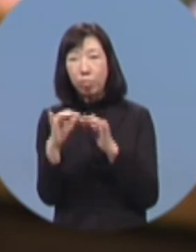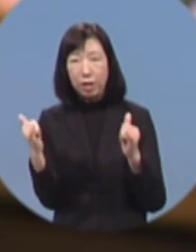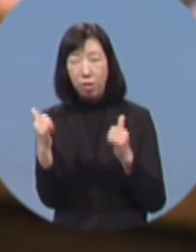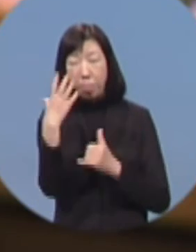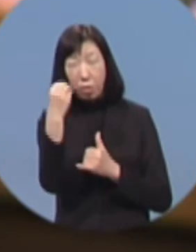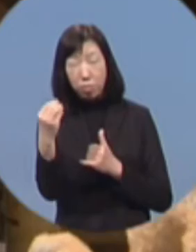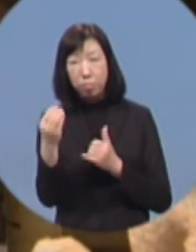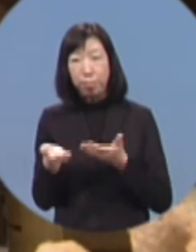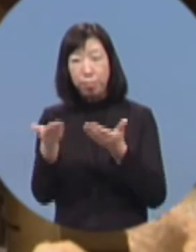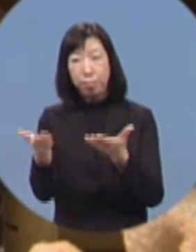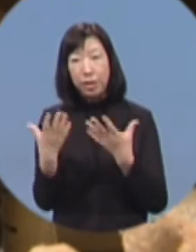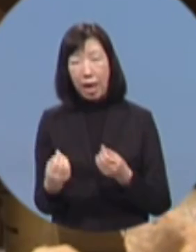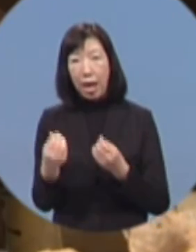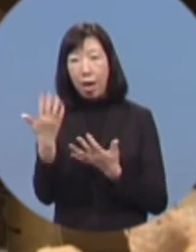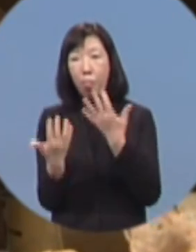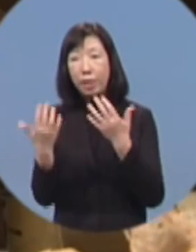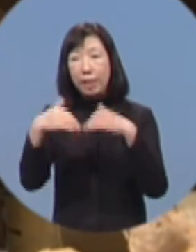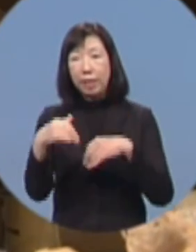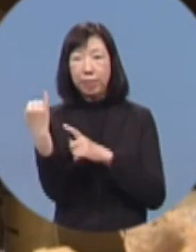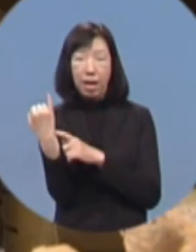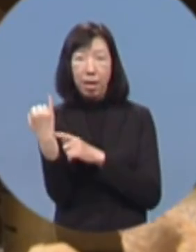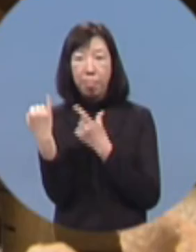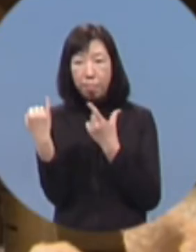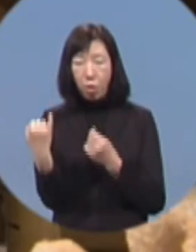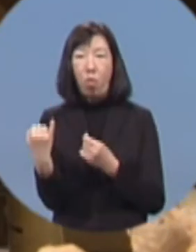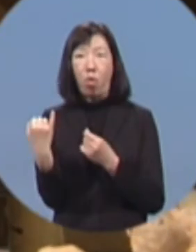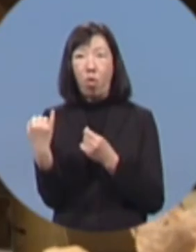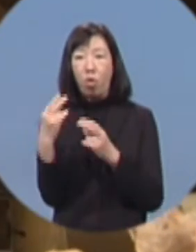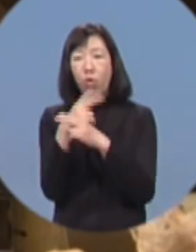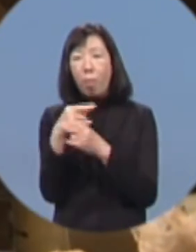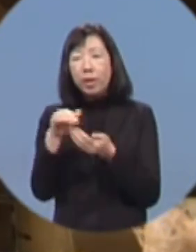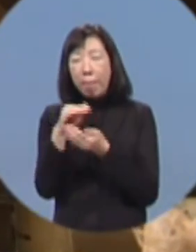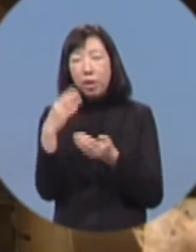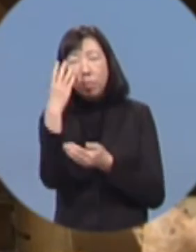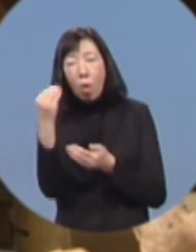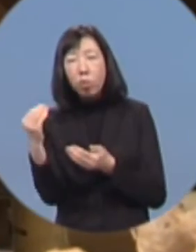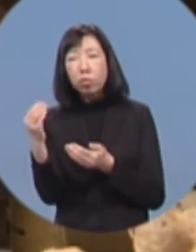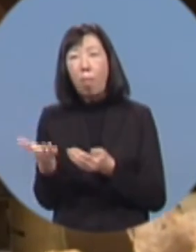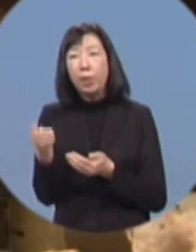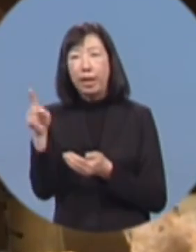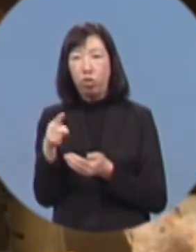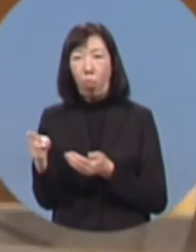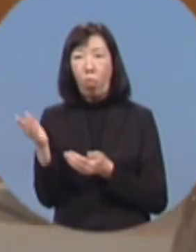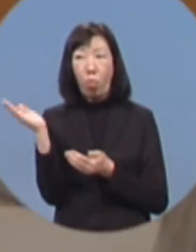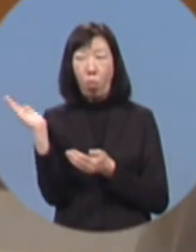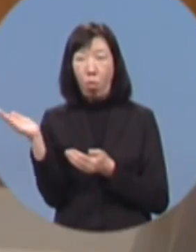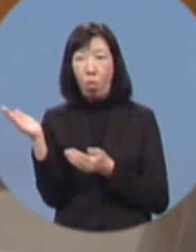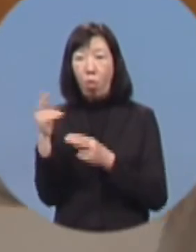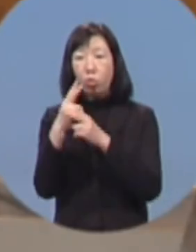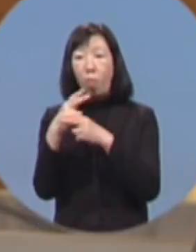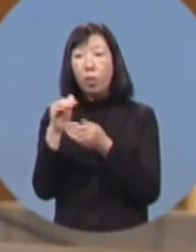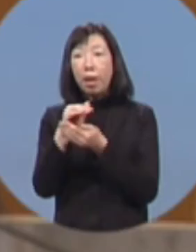ました。守屋美冬さん、彼女もまたトンボ玉に魅了された一人。 トンボ